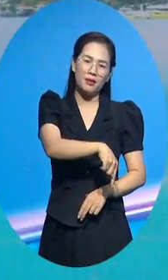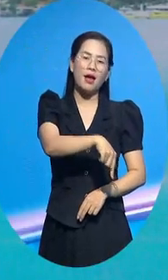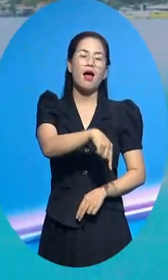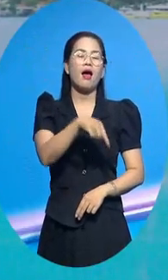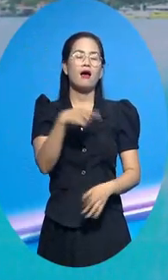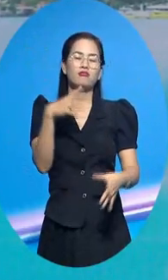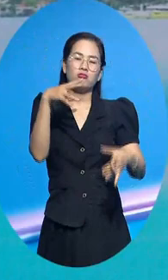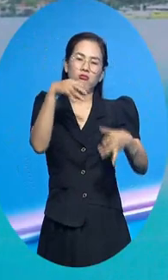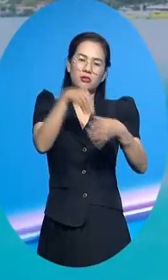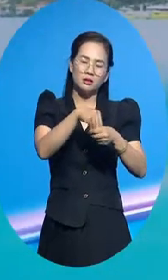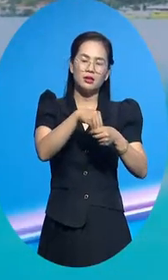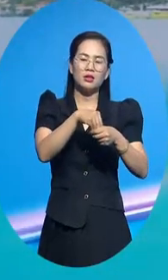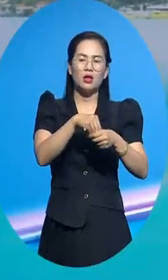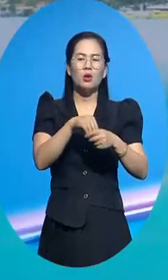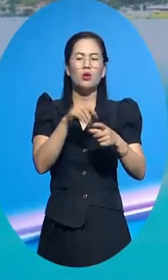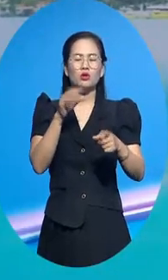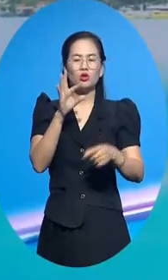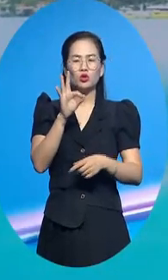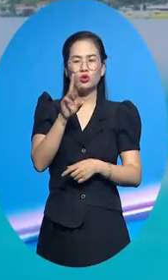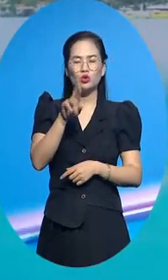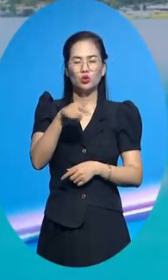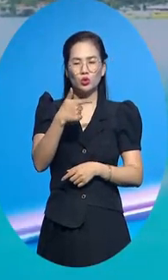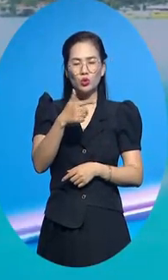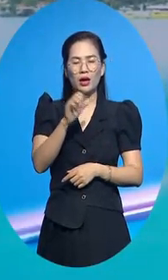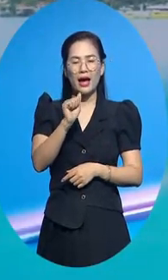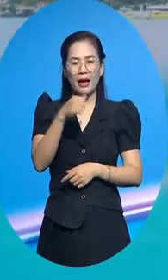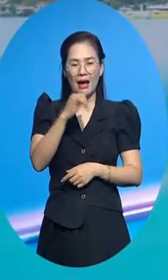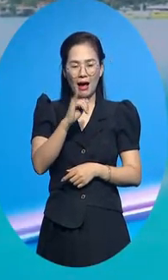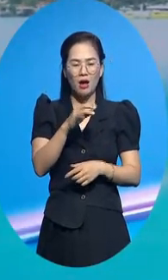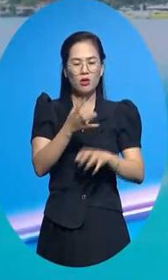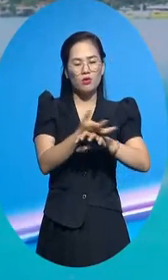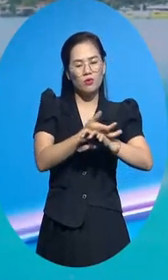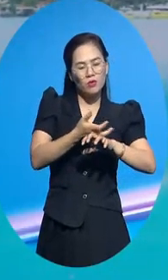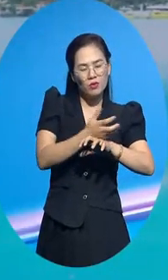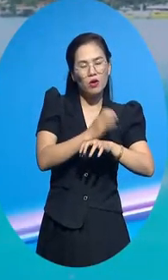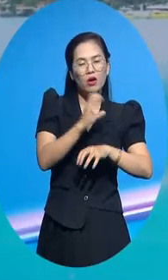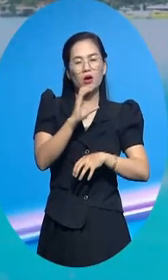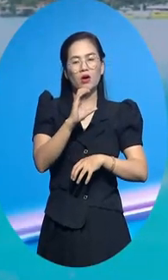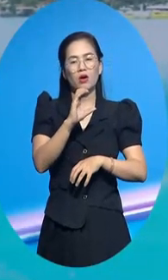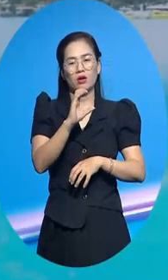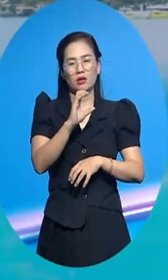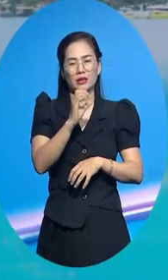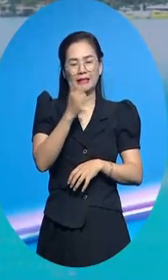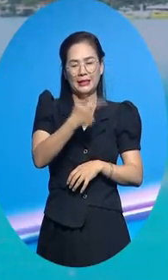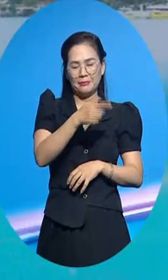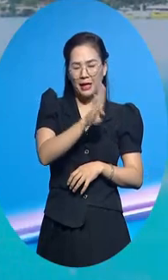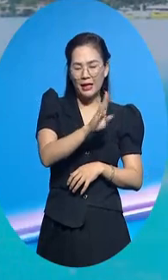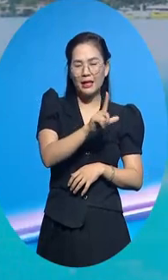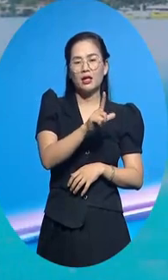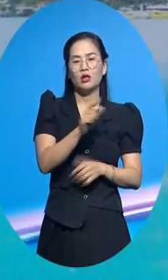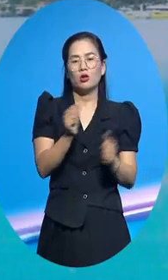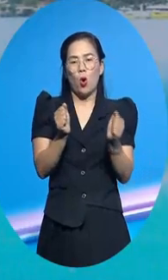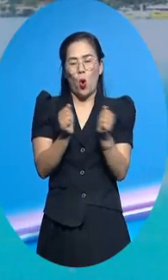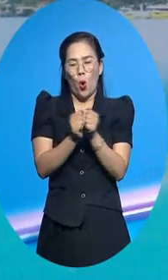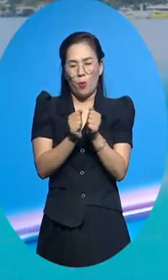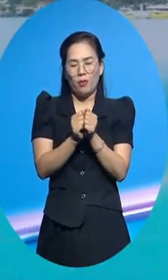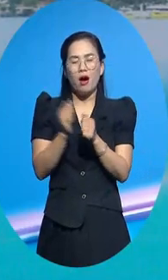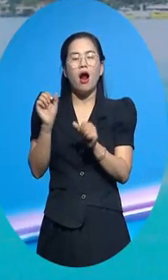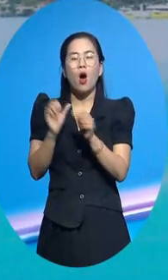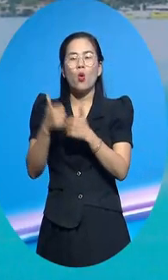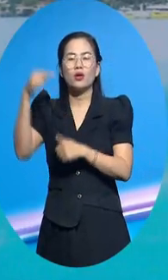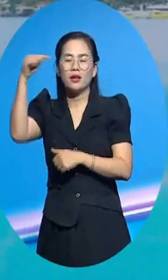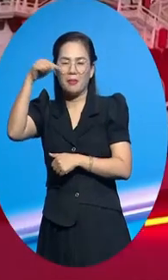tạo dựng tầm ảnh hưởng của khu vực trong bối cảnh các nhà lãnh đạo nhóm các nước công nghiệp phát triển hàng đầu thế giới G7 cũng nhóm họp tại Nhật Bản.